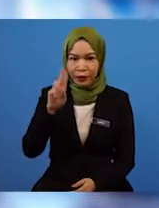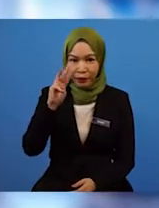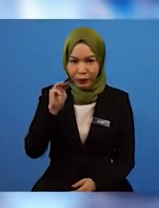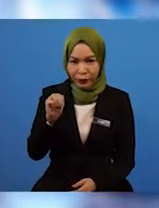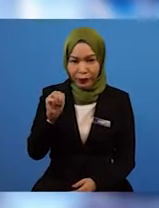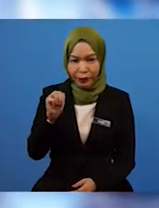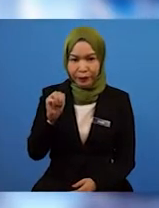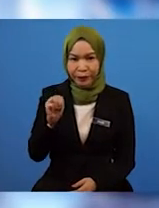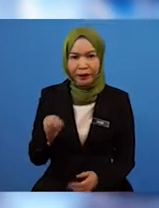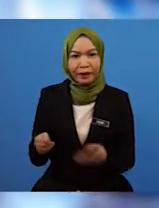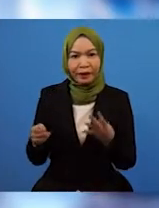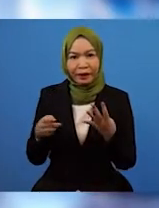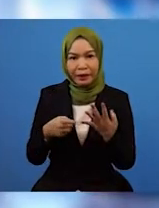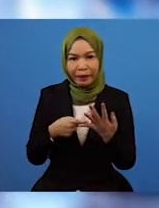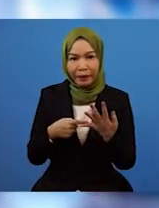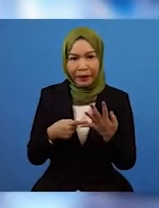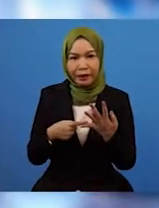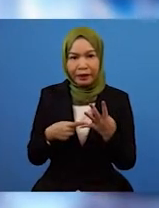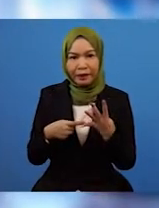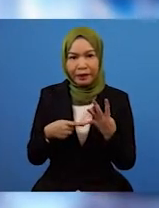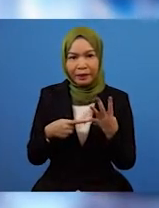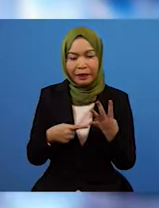pelita dengan metanol.